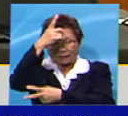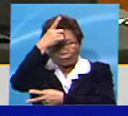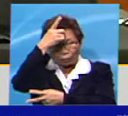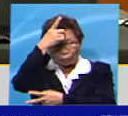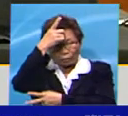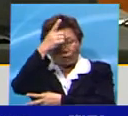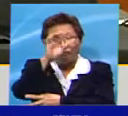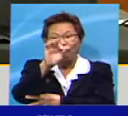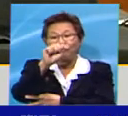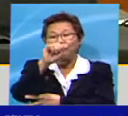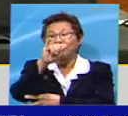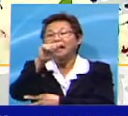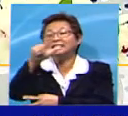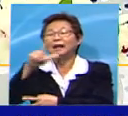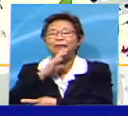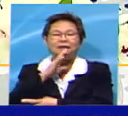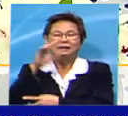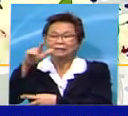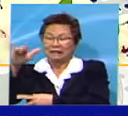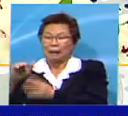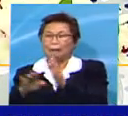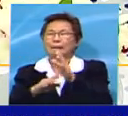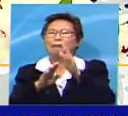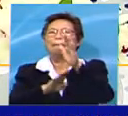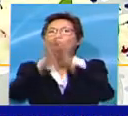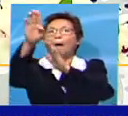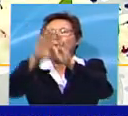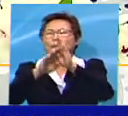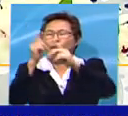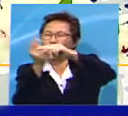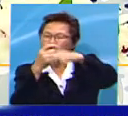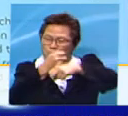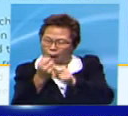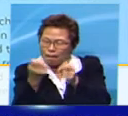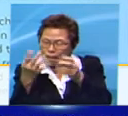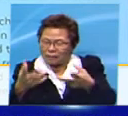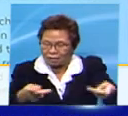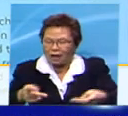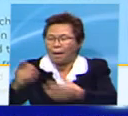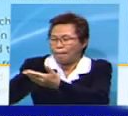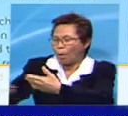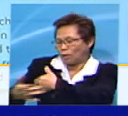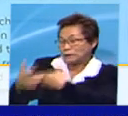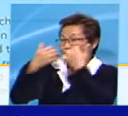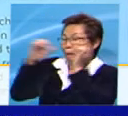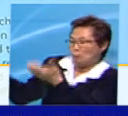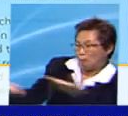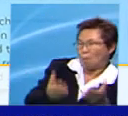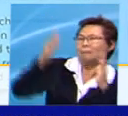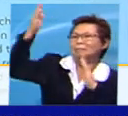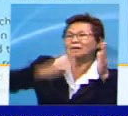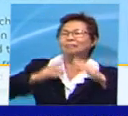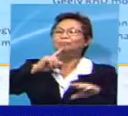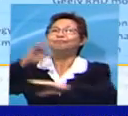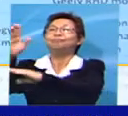Faisal Albar berkata jili akan membangunkan lebih banyak model pada masa akan datang dengan membawa masuk teknologi terkini perjanjian muktaman itu